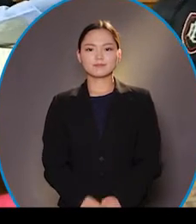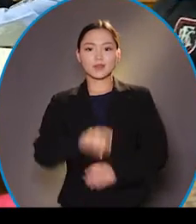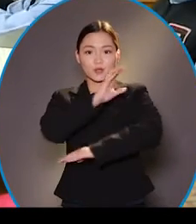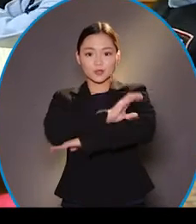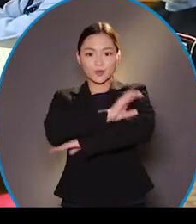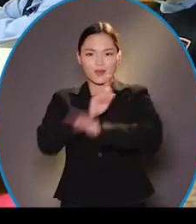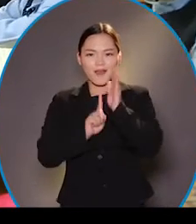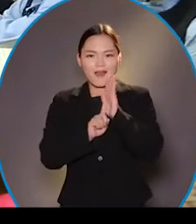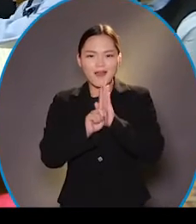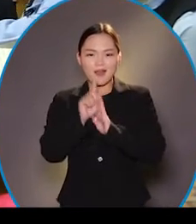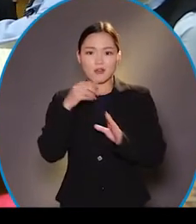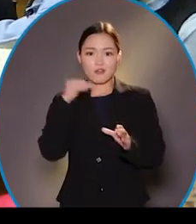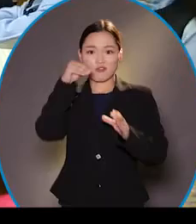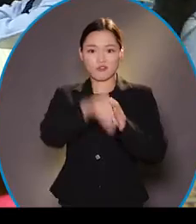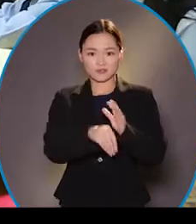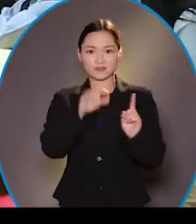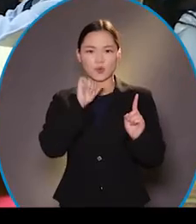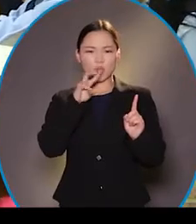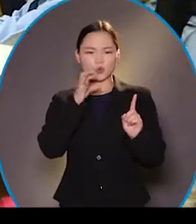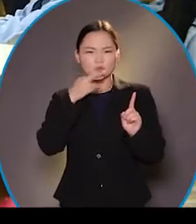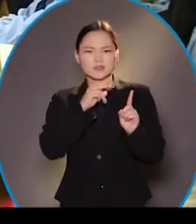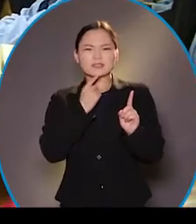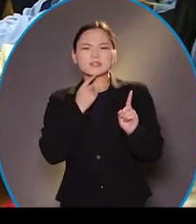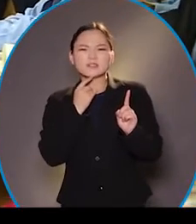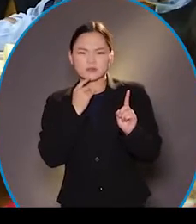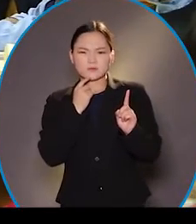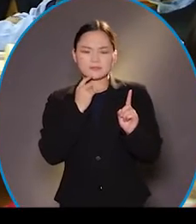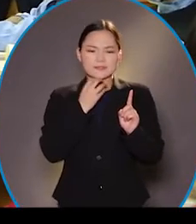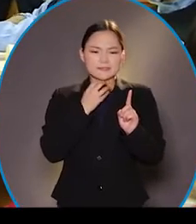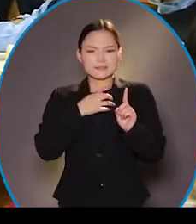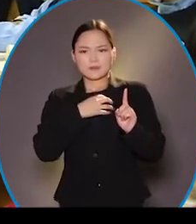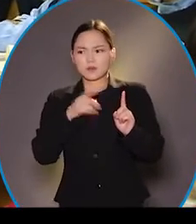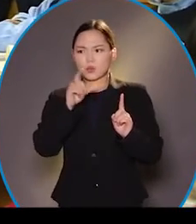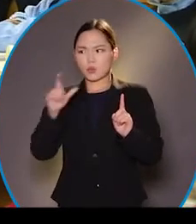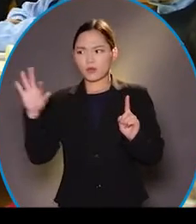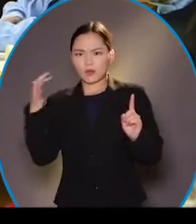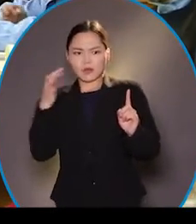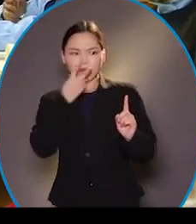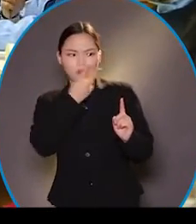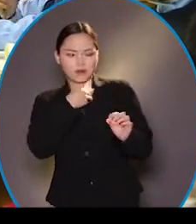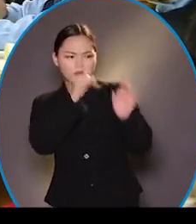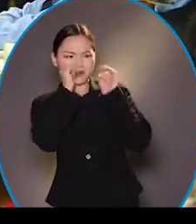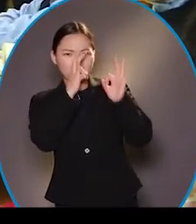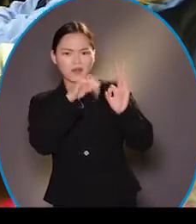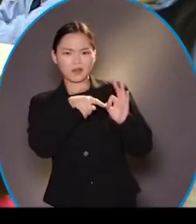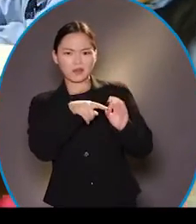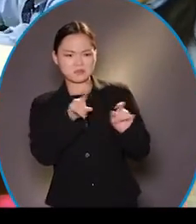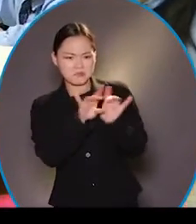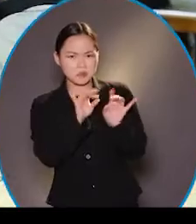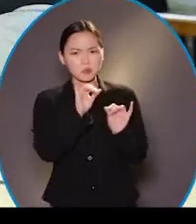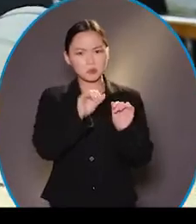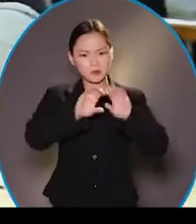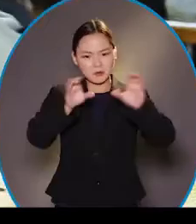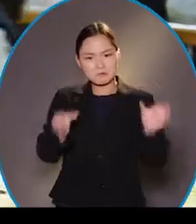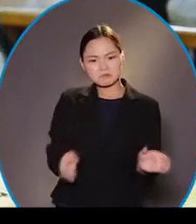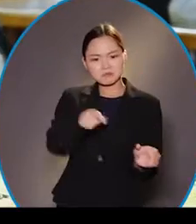Сургуульд орсон эхний сарууд улс улдад хэцүү байсан. Хүүхэд бүр өөрийг нь гайхаж харах, алхуулагчийг нь сонирхож